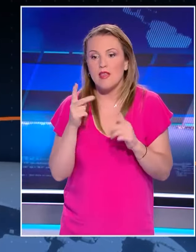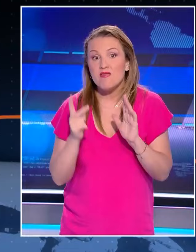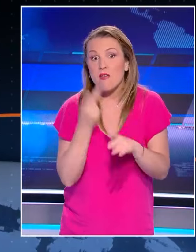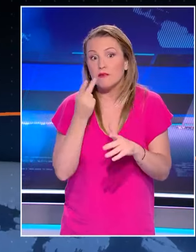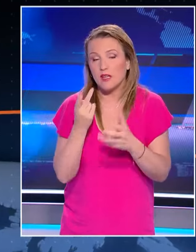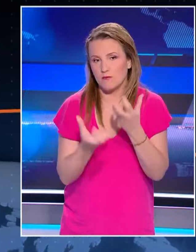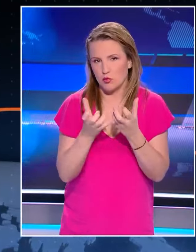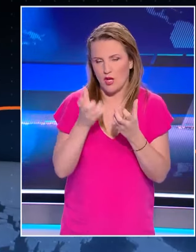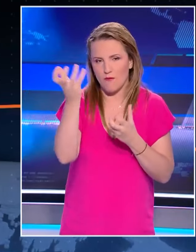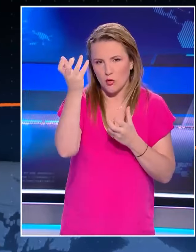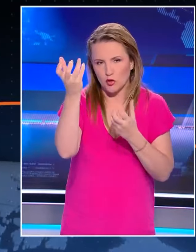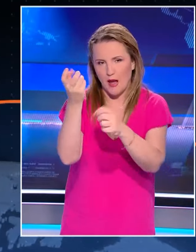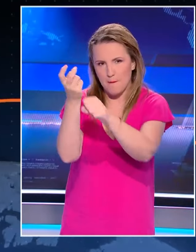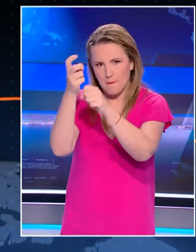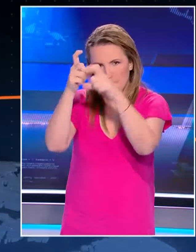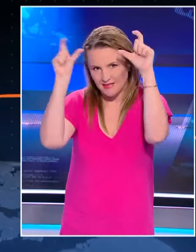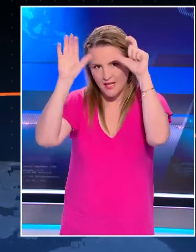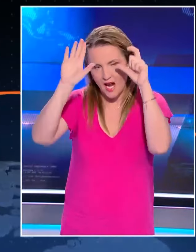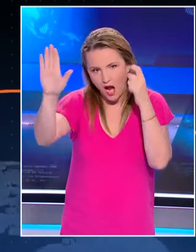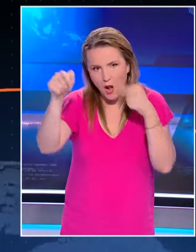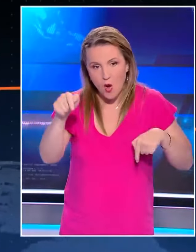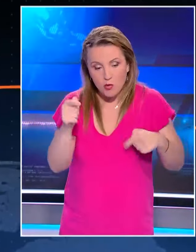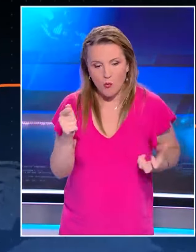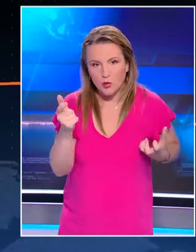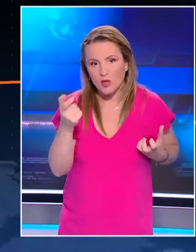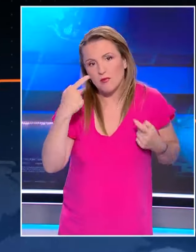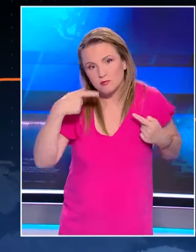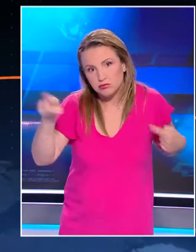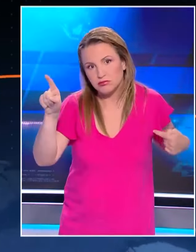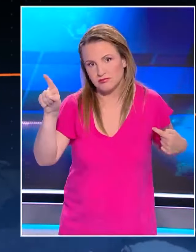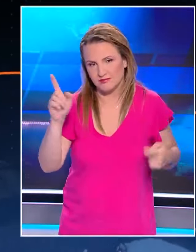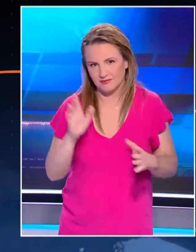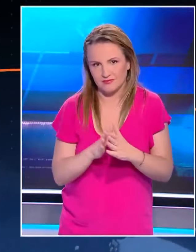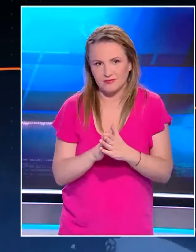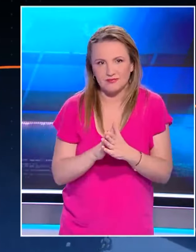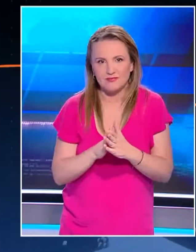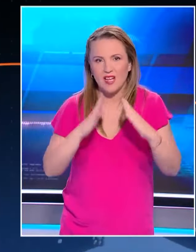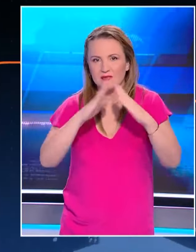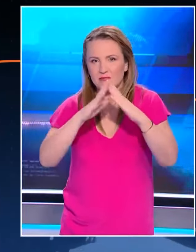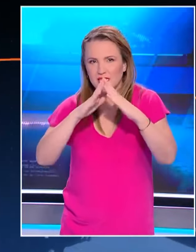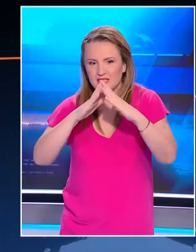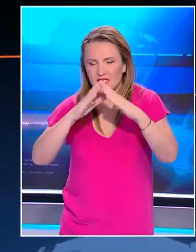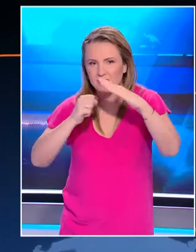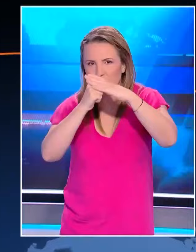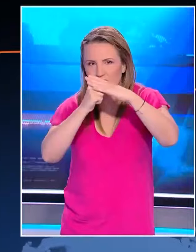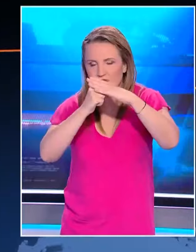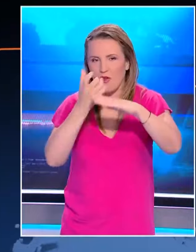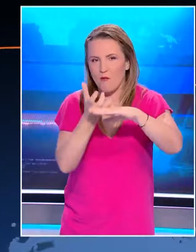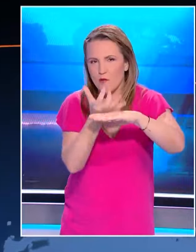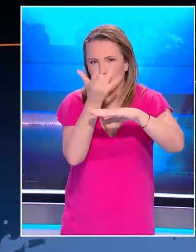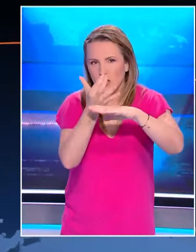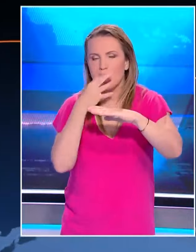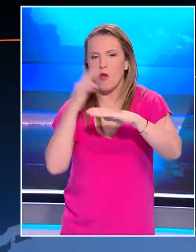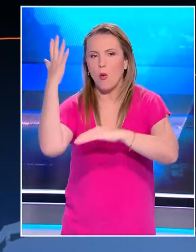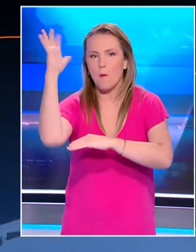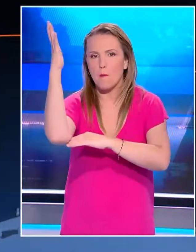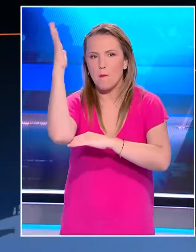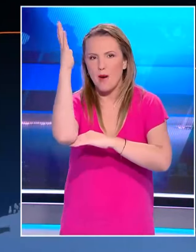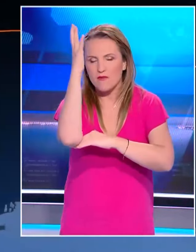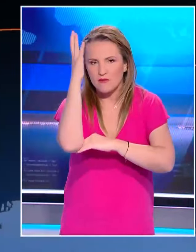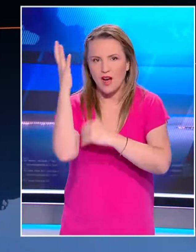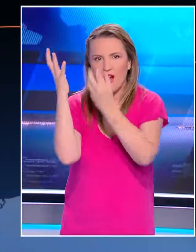φωτιά από τη φωτιά της Πεντέλης. Σπίτια των οποίων η σκεπή πήρε φωτιά όταν τα πεύκα γύρω από τις